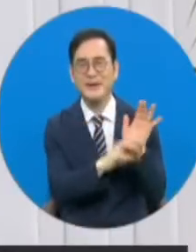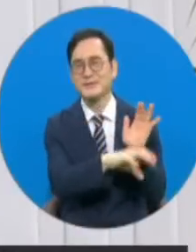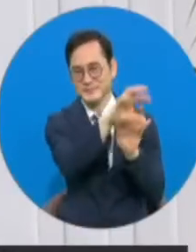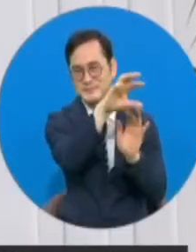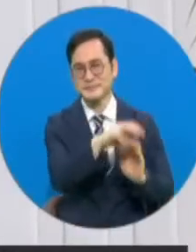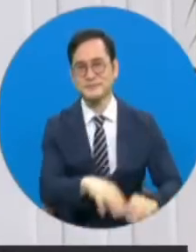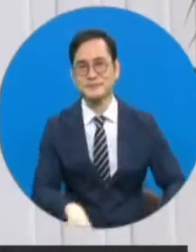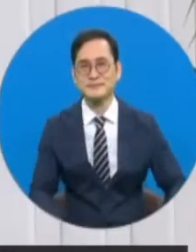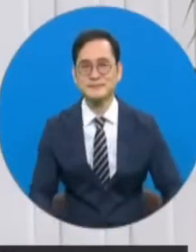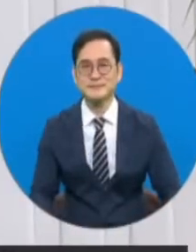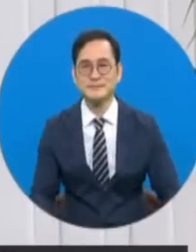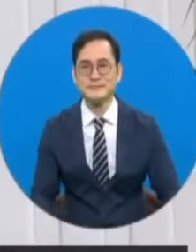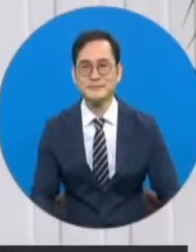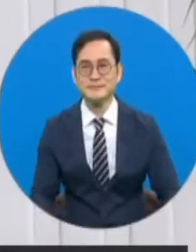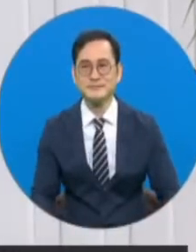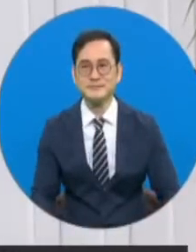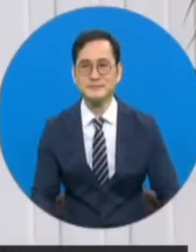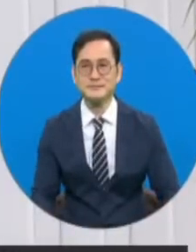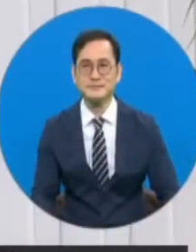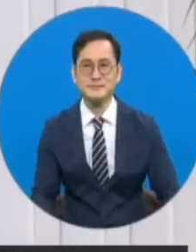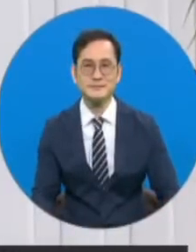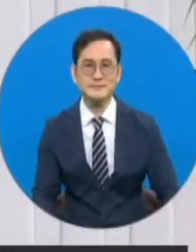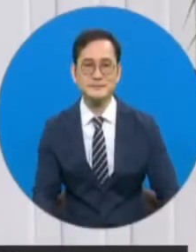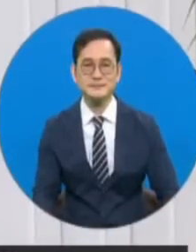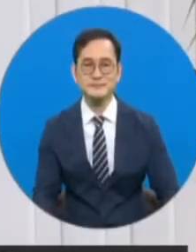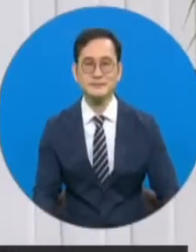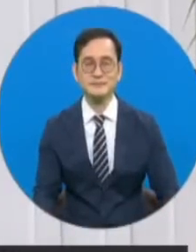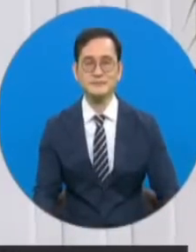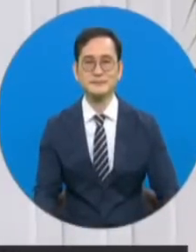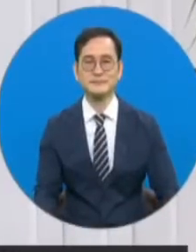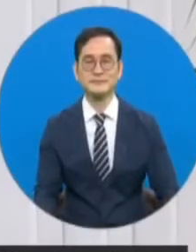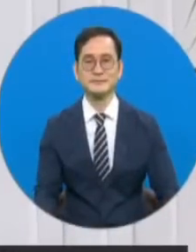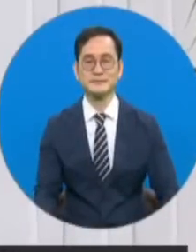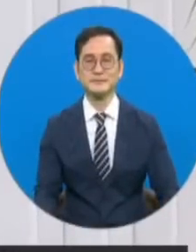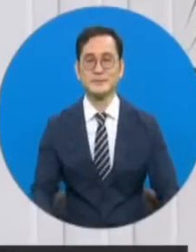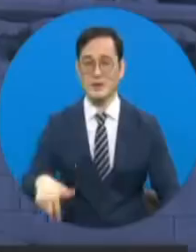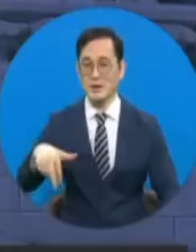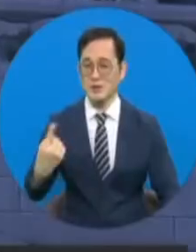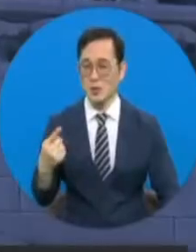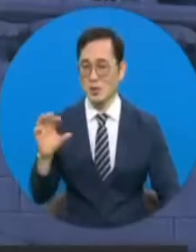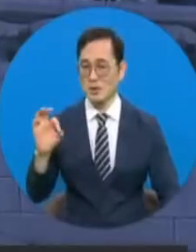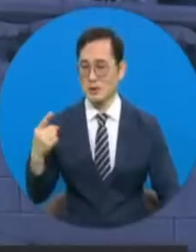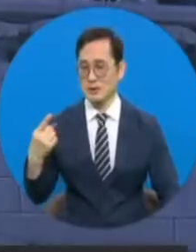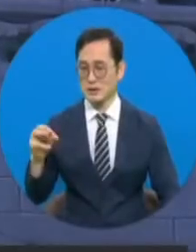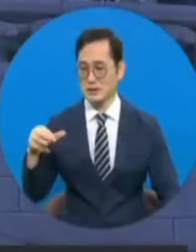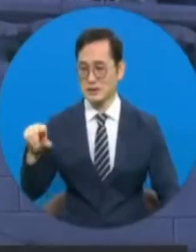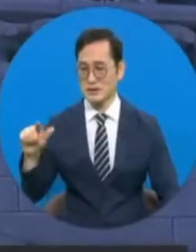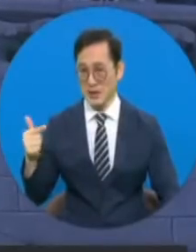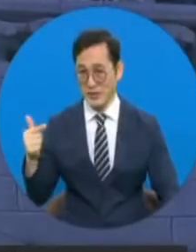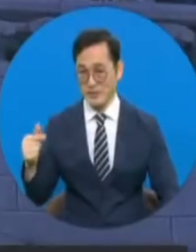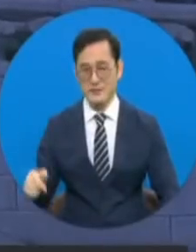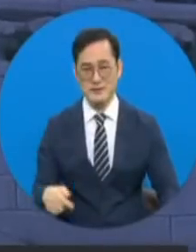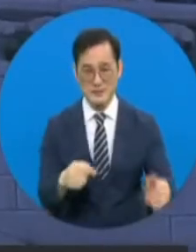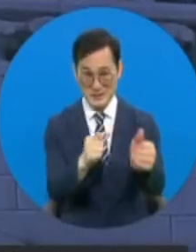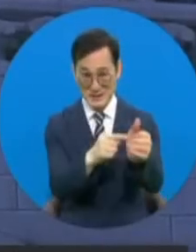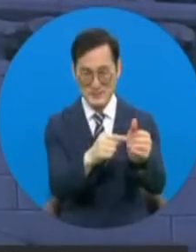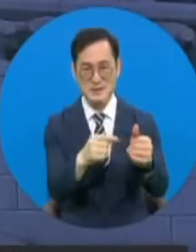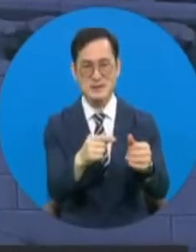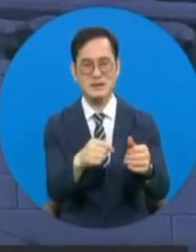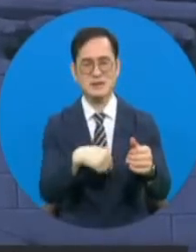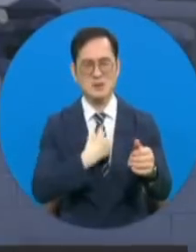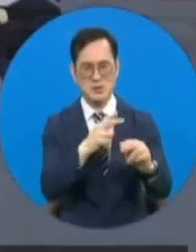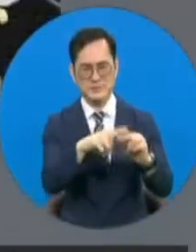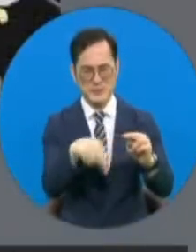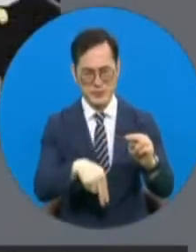이재명 대표 sns를 통해서 업로드를 했습니다 자 조응천 의원은 김남구 의원이 스스로 사퇴해야 한다라고 입장을